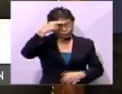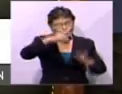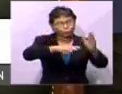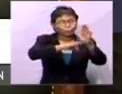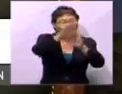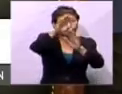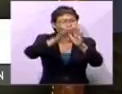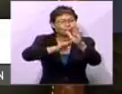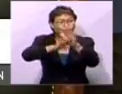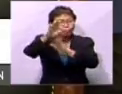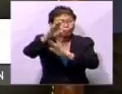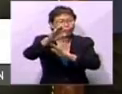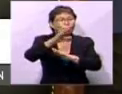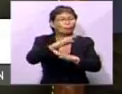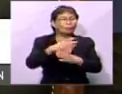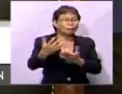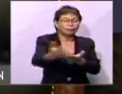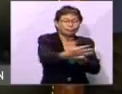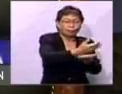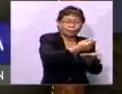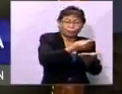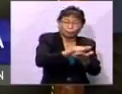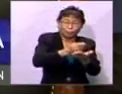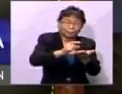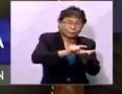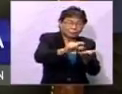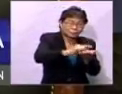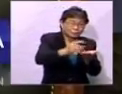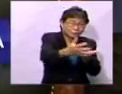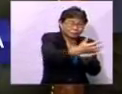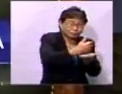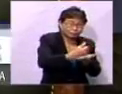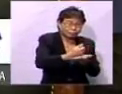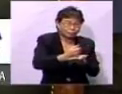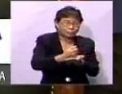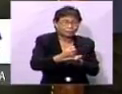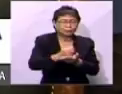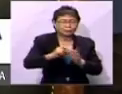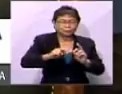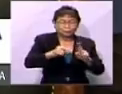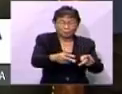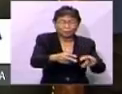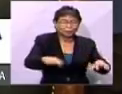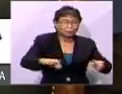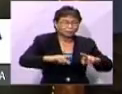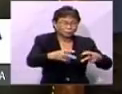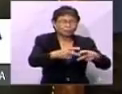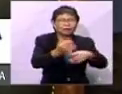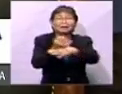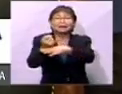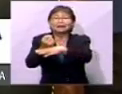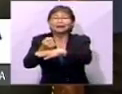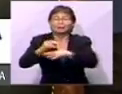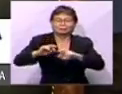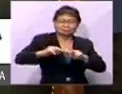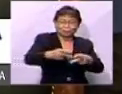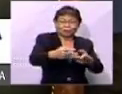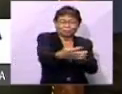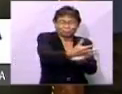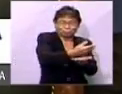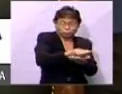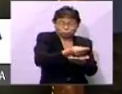pertumbuhan dan pendapatan yang kita lihat dijana oleh sektor industri begitu besar